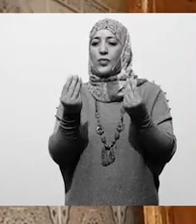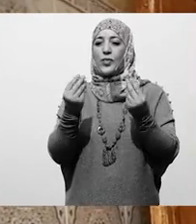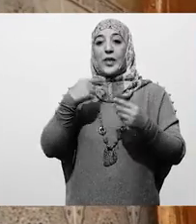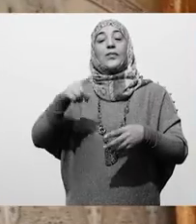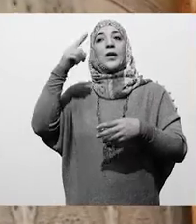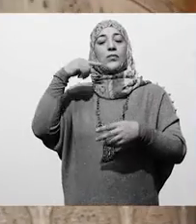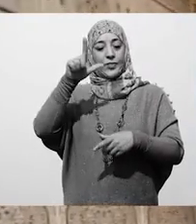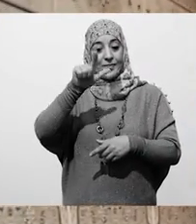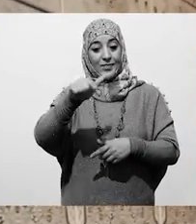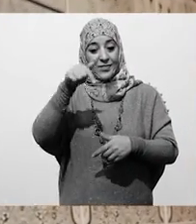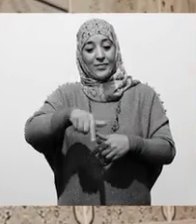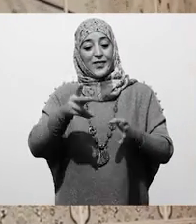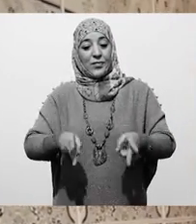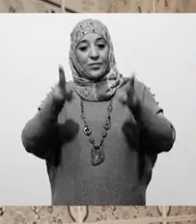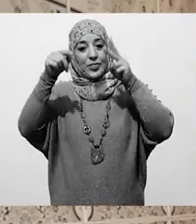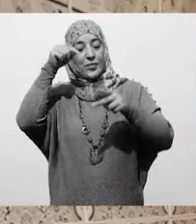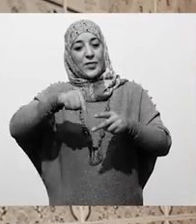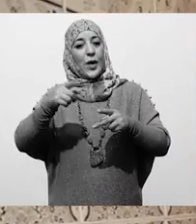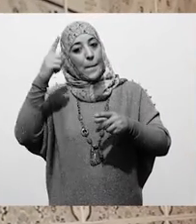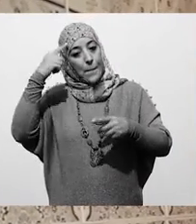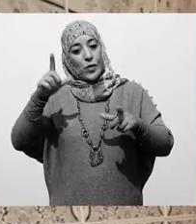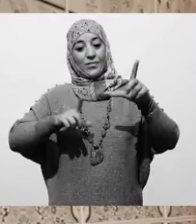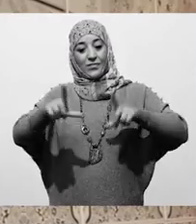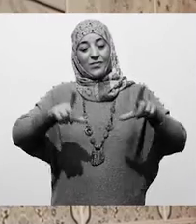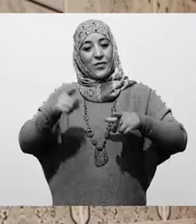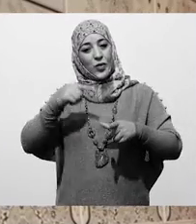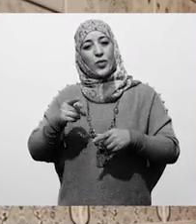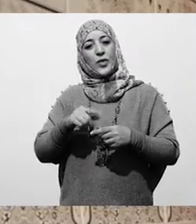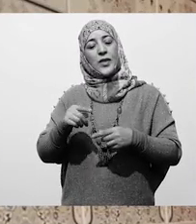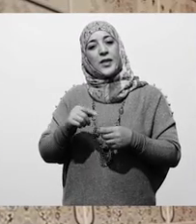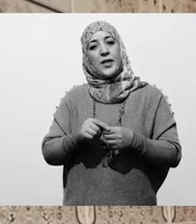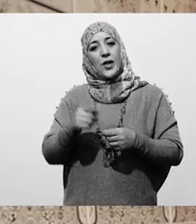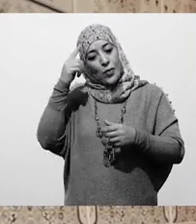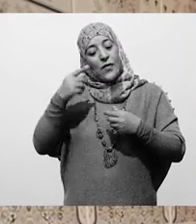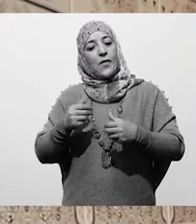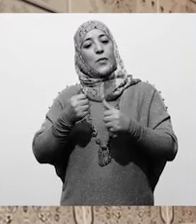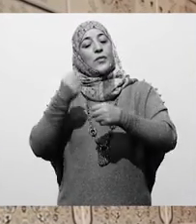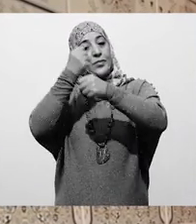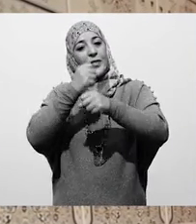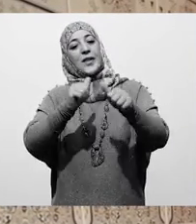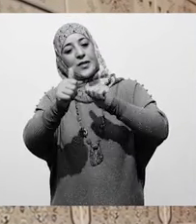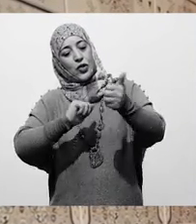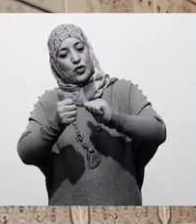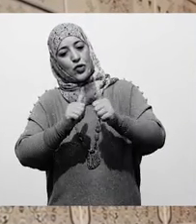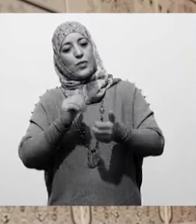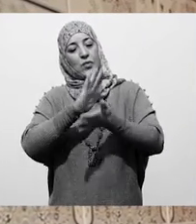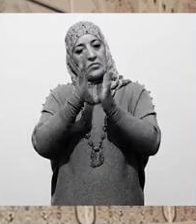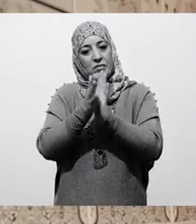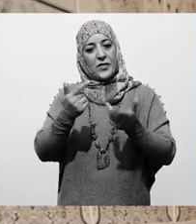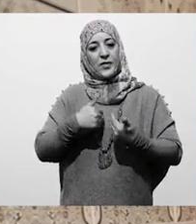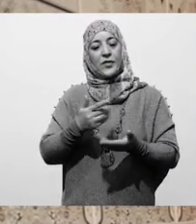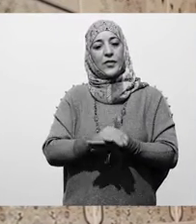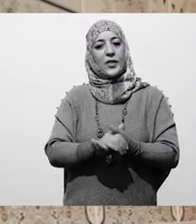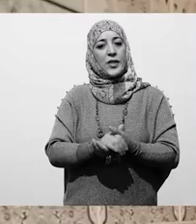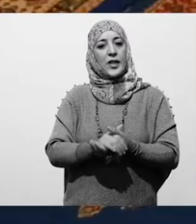j'ai cherché longtemps dans notre quartier à trouver un local plus large pour louer et pour l'offrir au parasport, notre